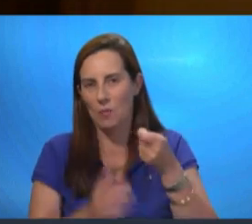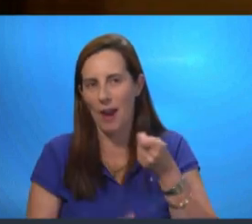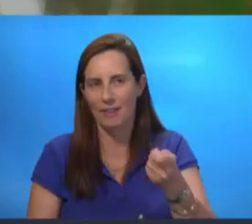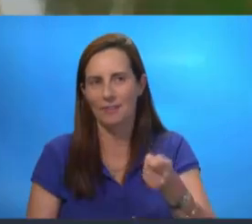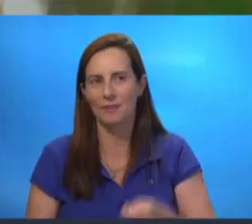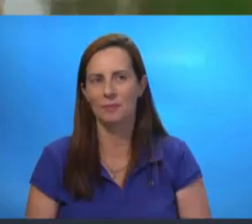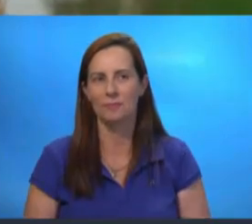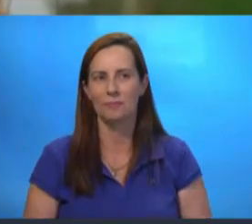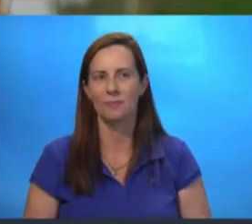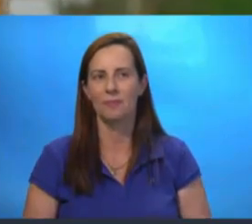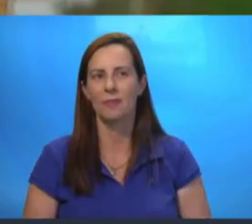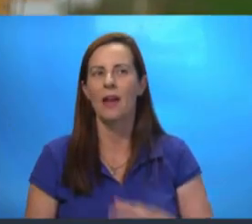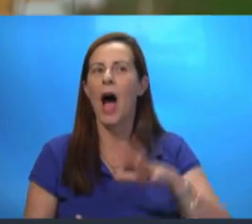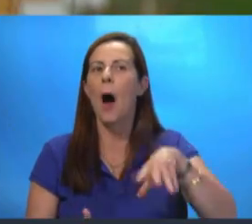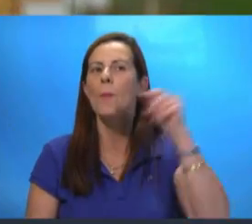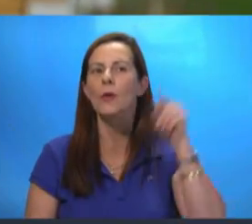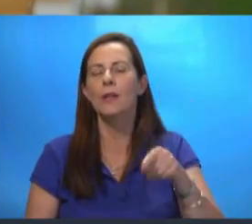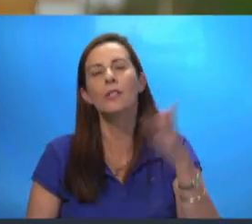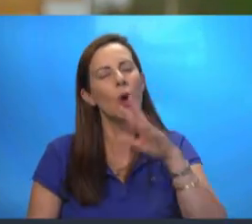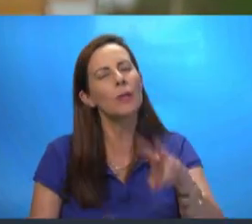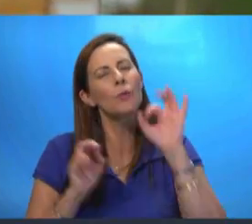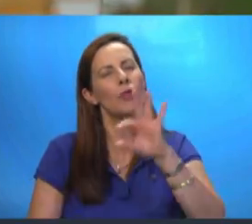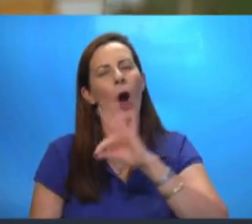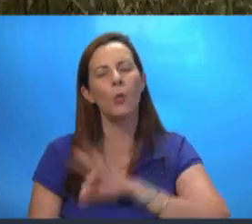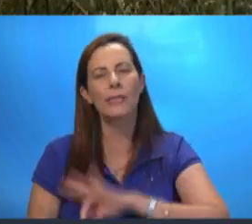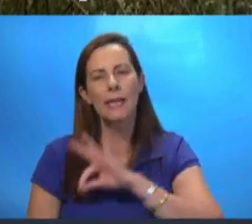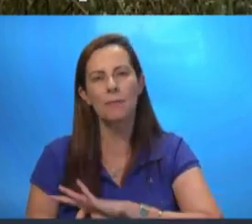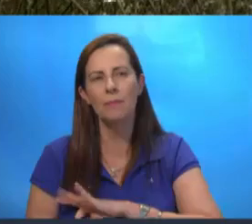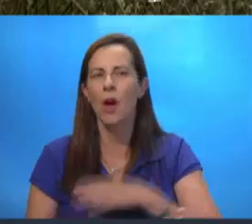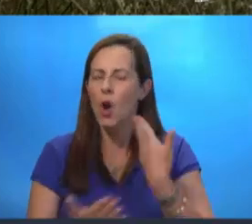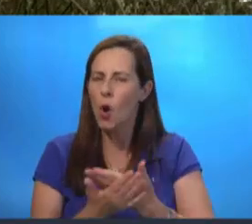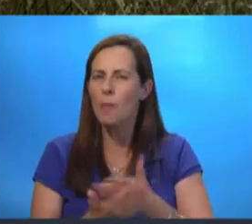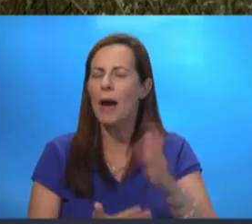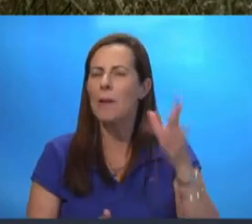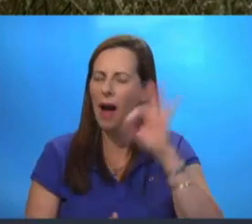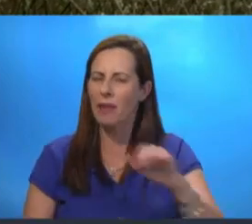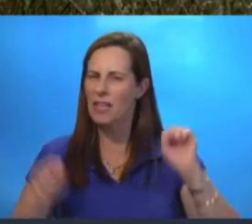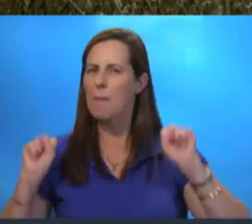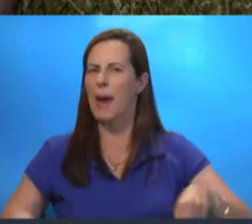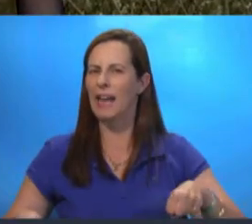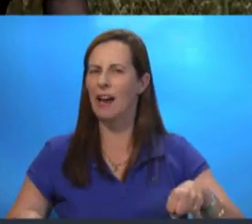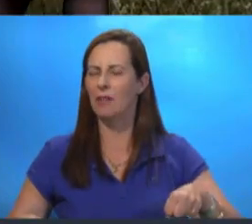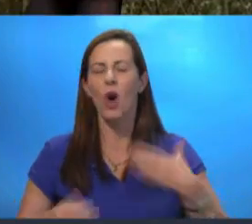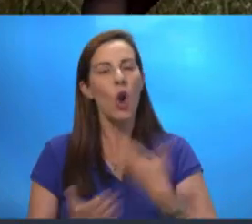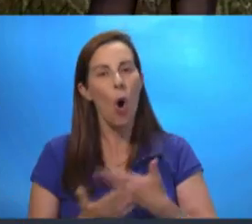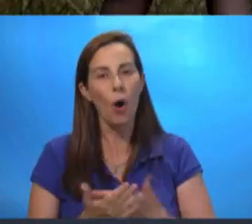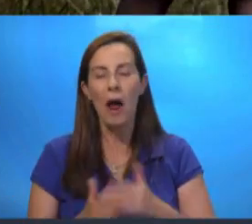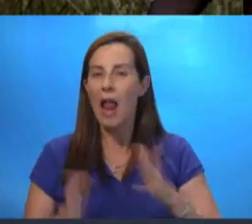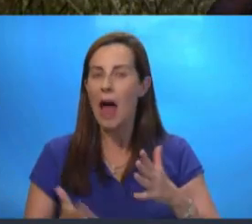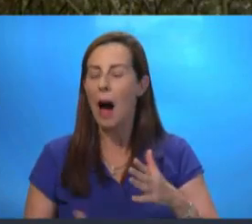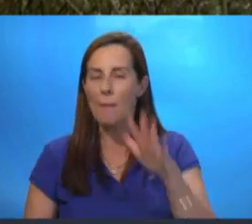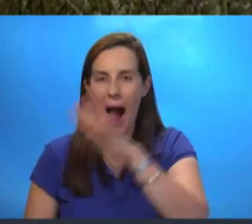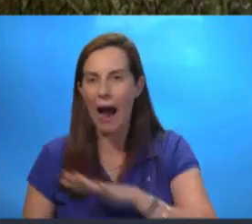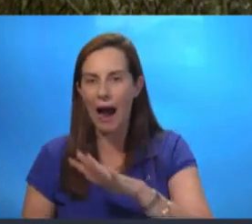spot. אירוח המונדיאל הזה הוא עוד הזדמנות בשביל הרוסים להוכיח עד כמה הם עדיין אימפריה, להוכיח למערב.